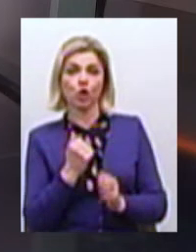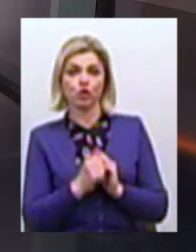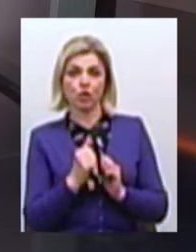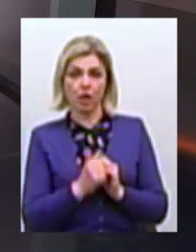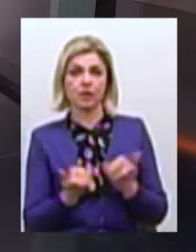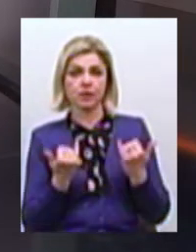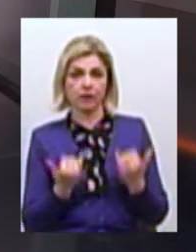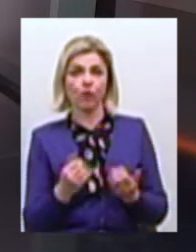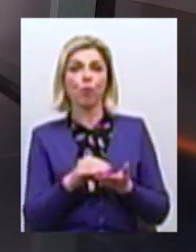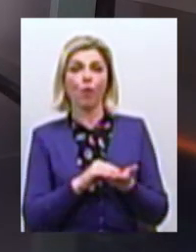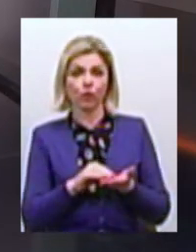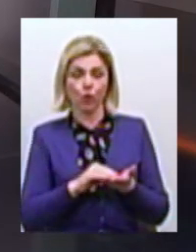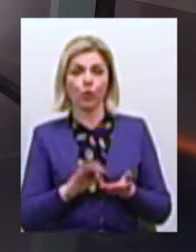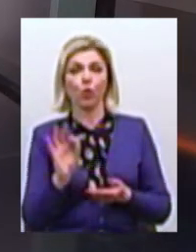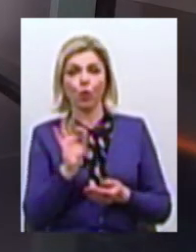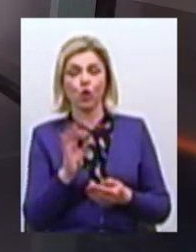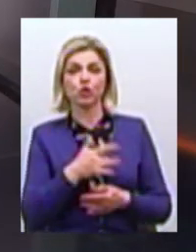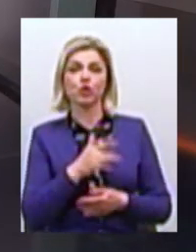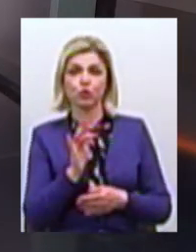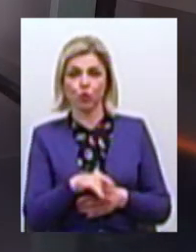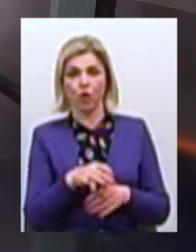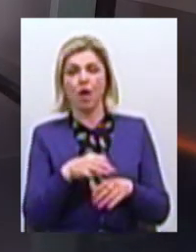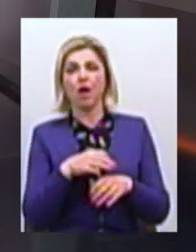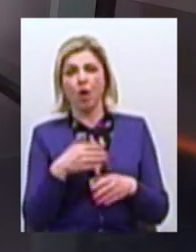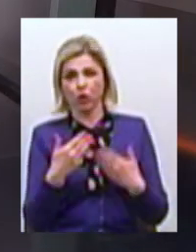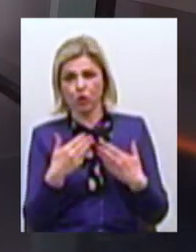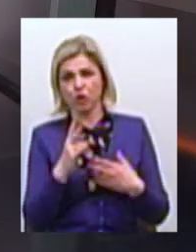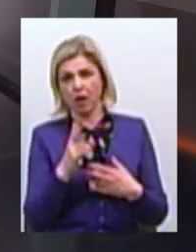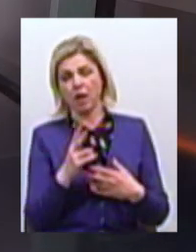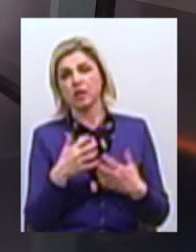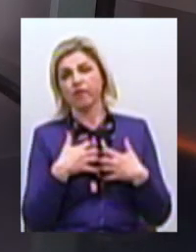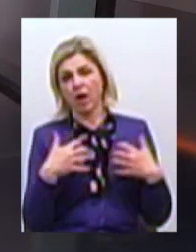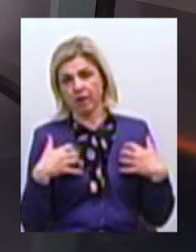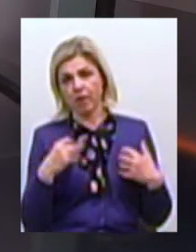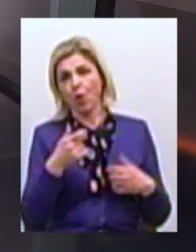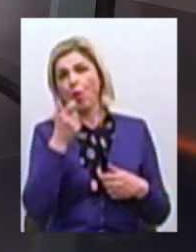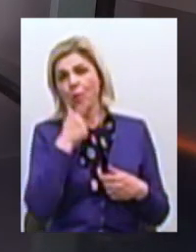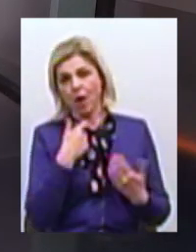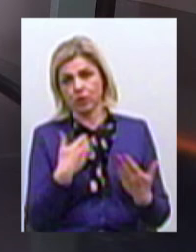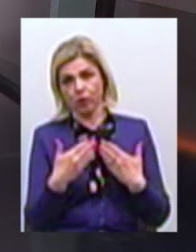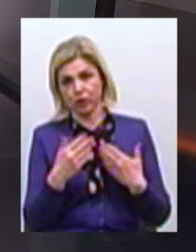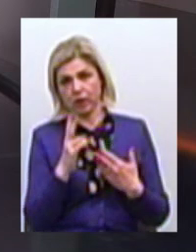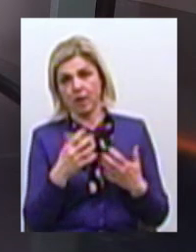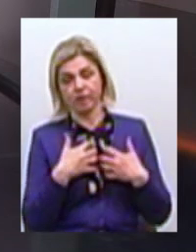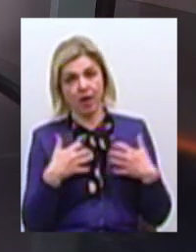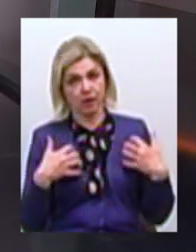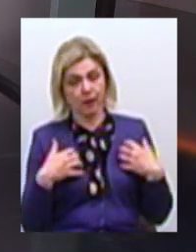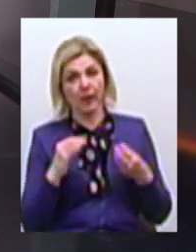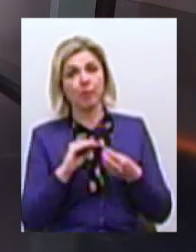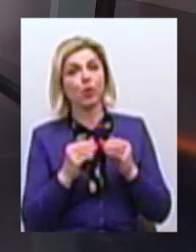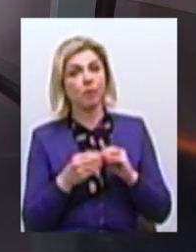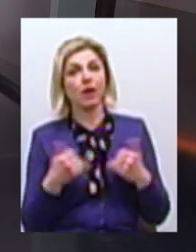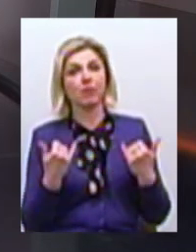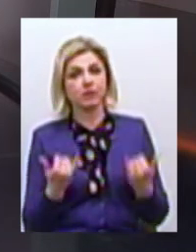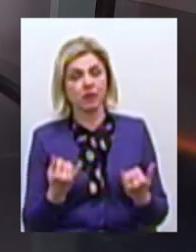вже сьогодні повторюють про жорстоке поводження з тваринами та гуманне, якби так, гуманне поводження з тваринами. Проблема зараз,